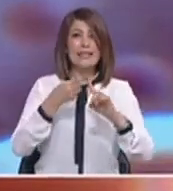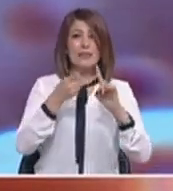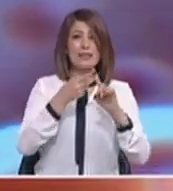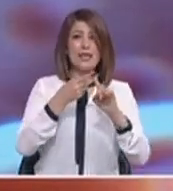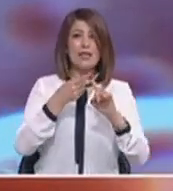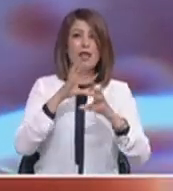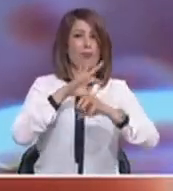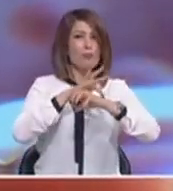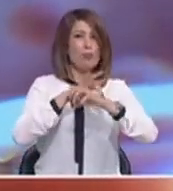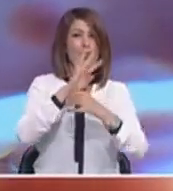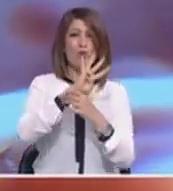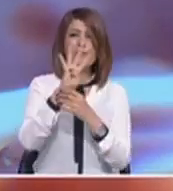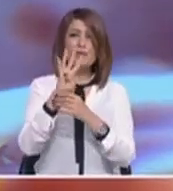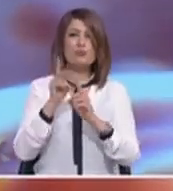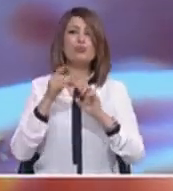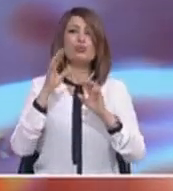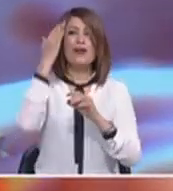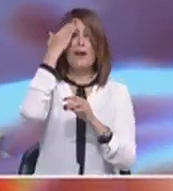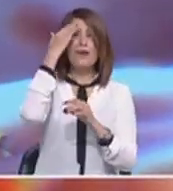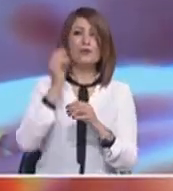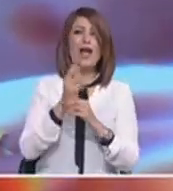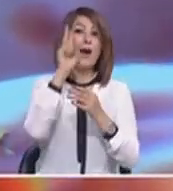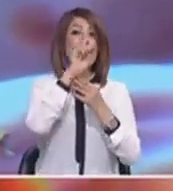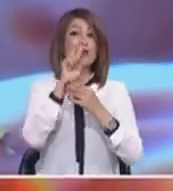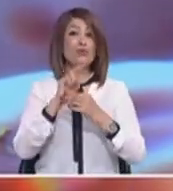عليها في الصور اه نحن فيها